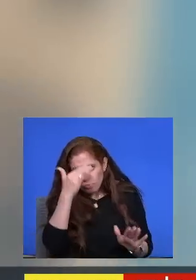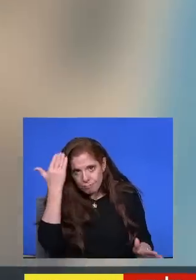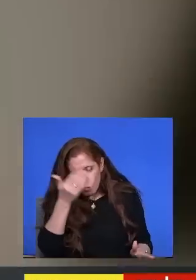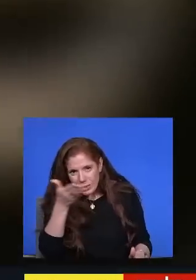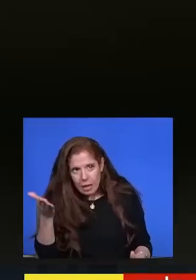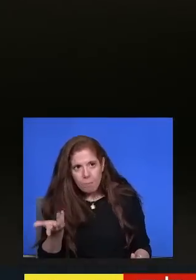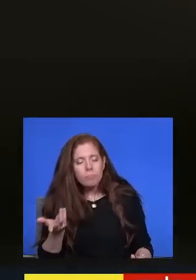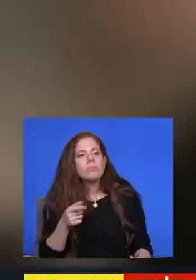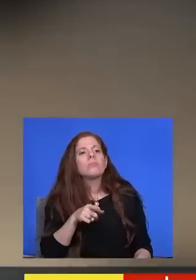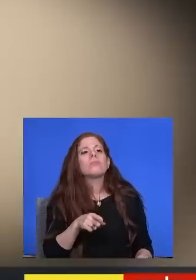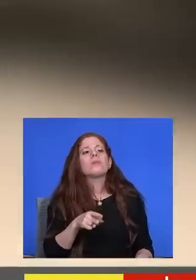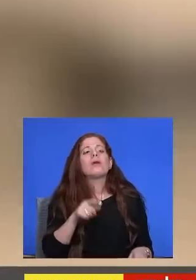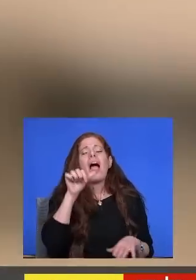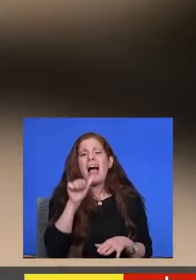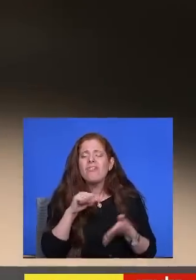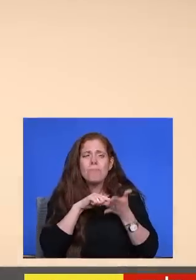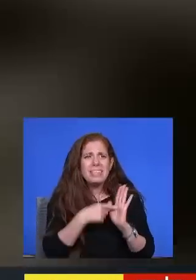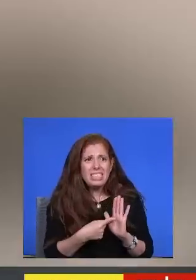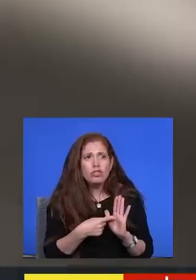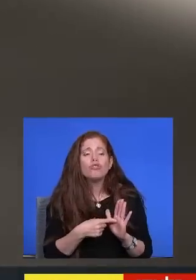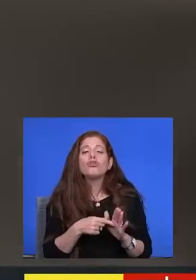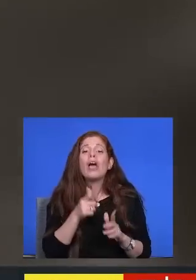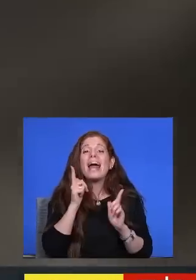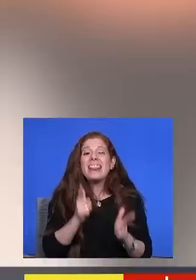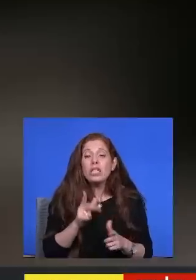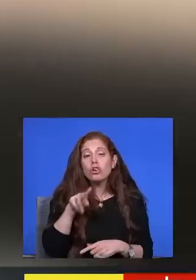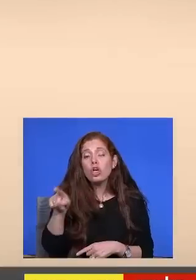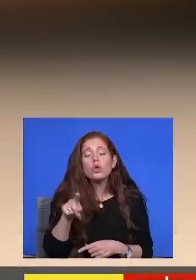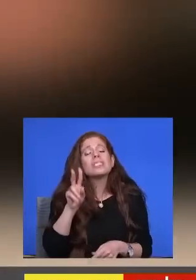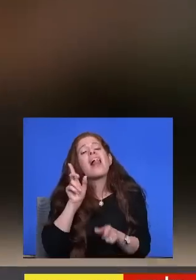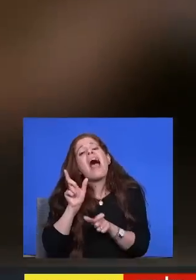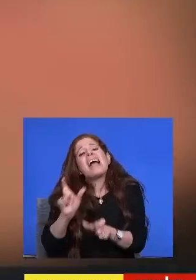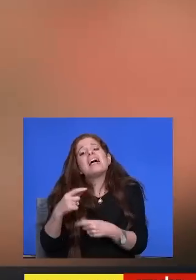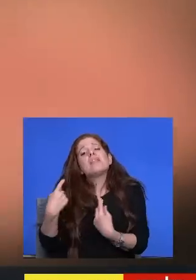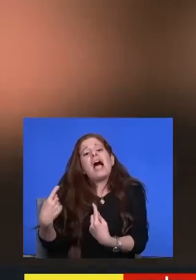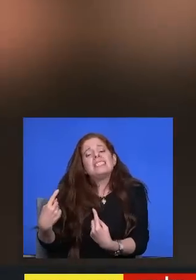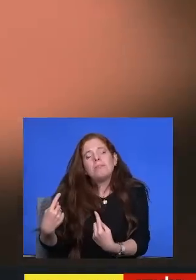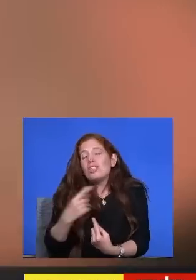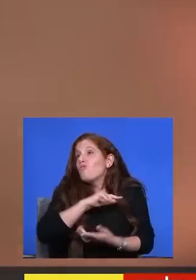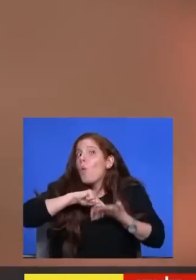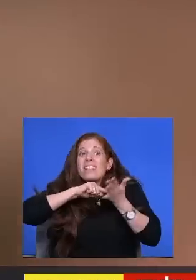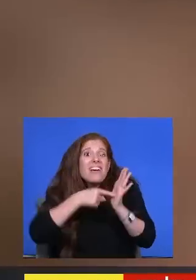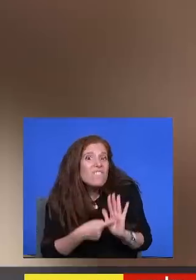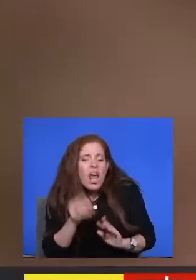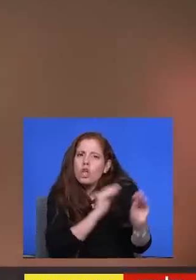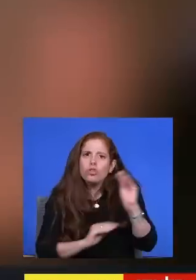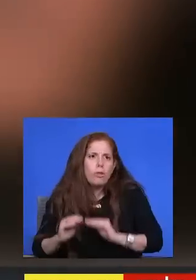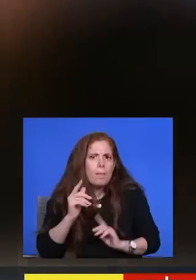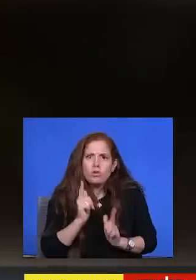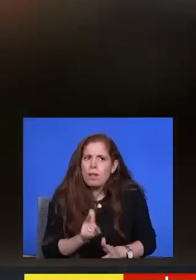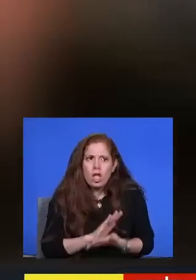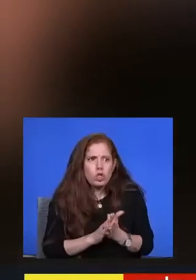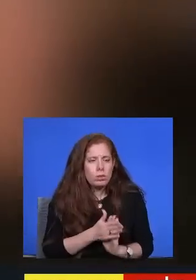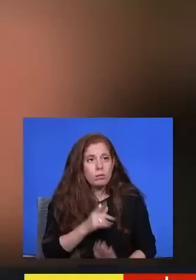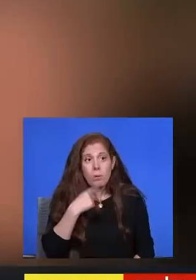מדגיש עם שחרורו כי הנשק שהוא נושא ברישיון הוא לצורכי הגנה עצמית, וכי לא הייתה לו כל כוונה להשתמש בו. בואי נגיד